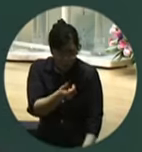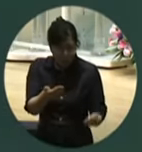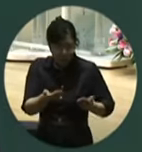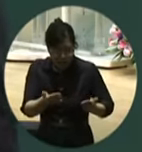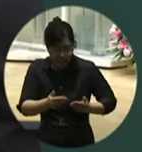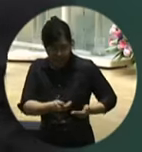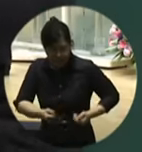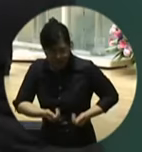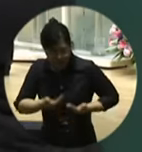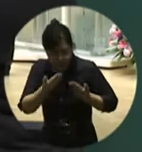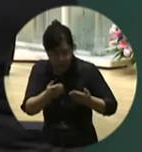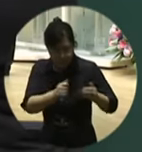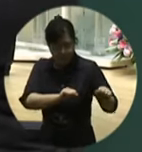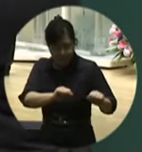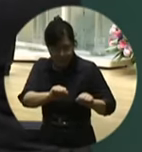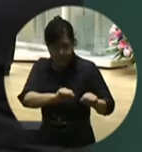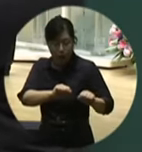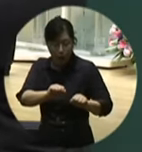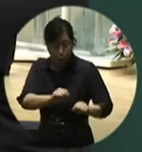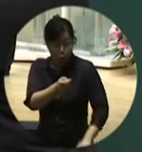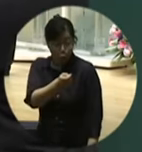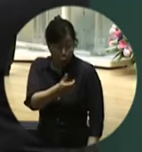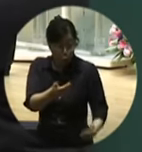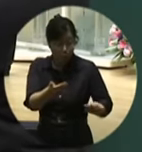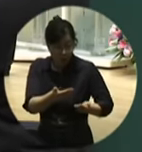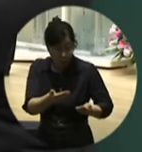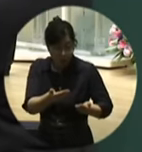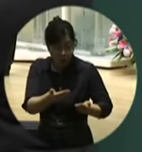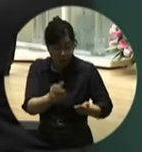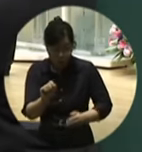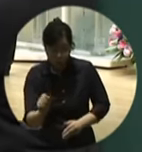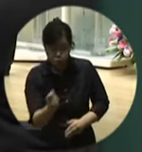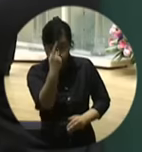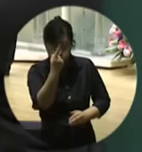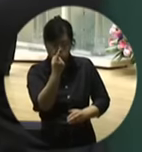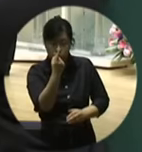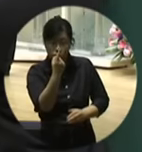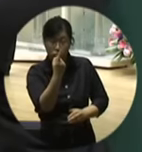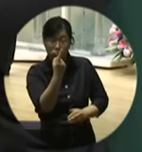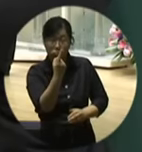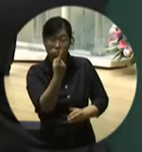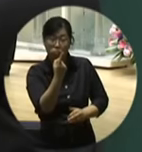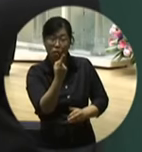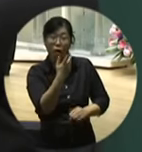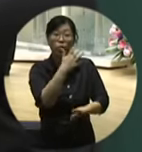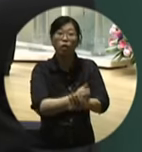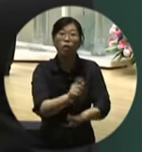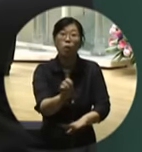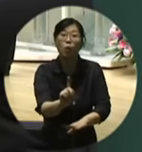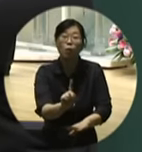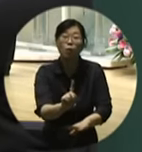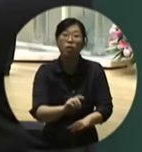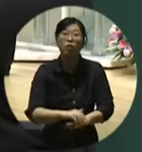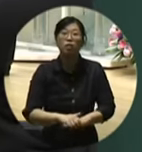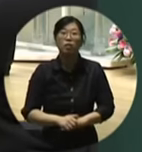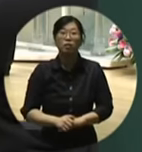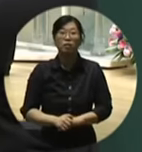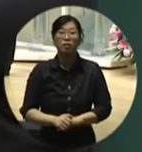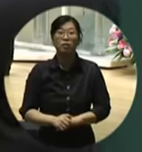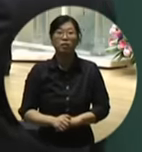들어갑니까? So the ministry that you're doing right now might seem small, but what is it included in? 이 족보도